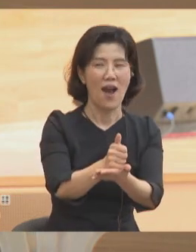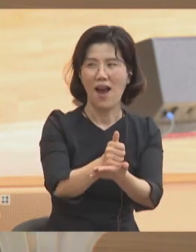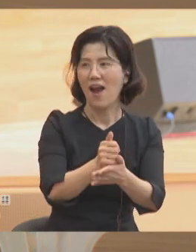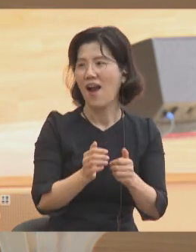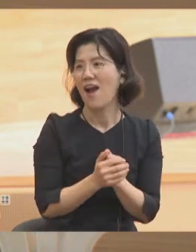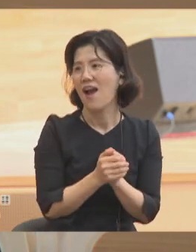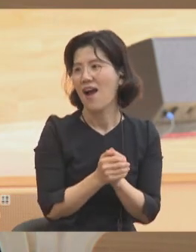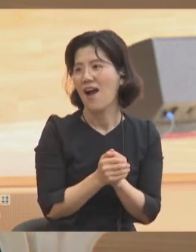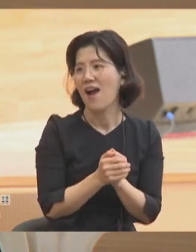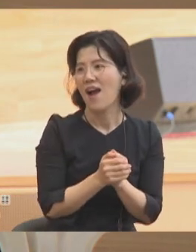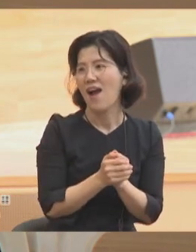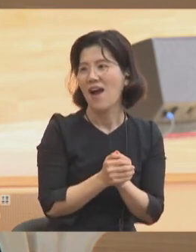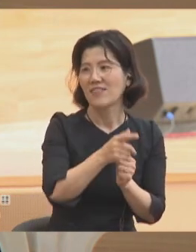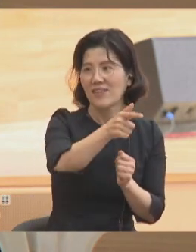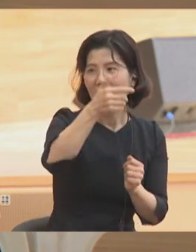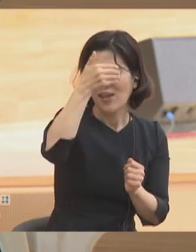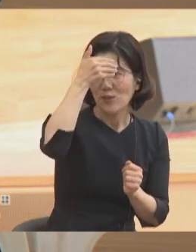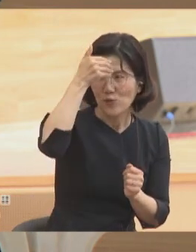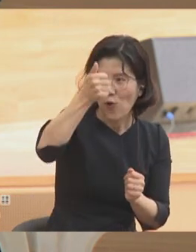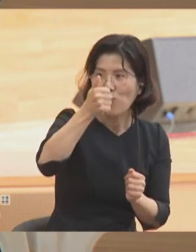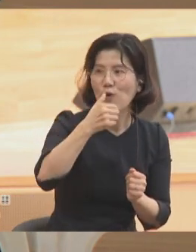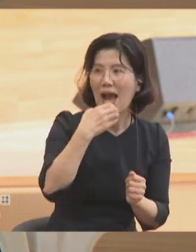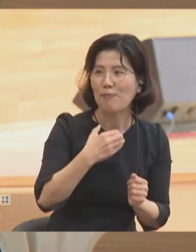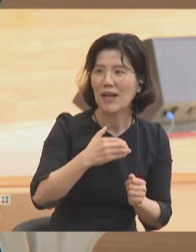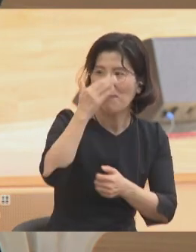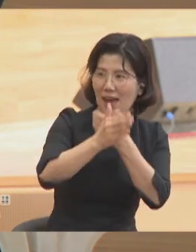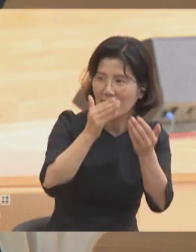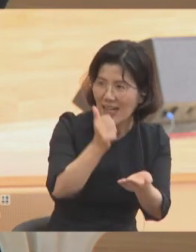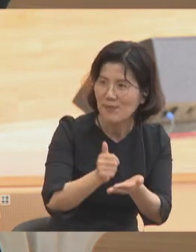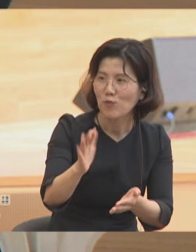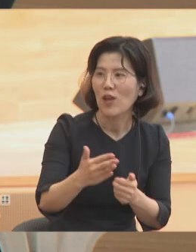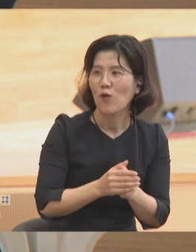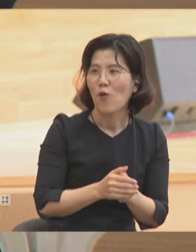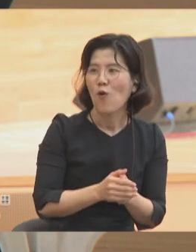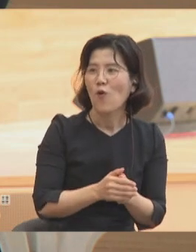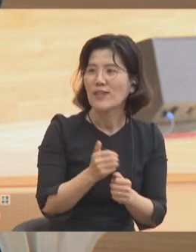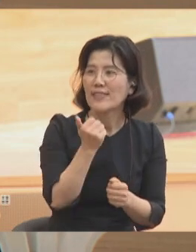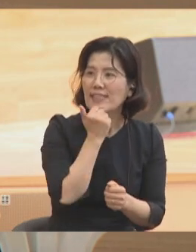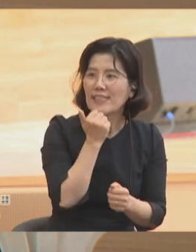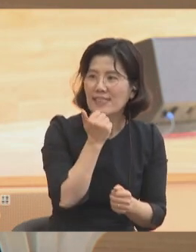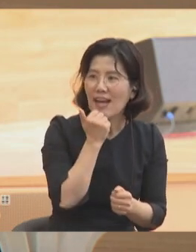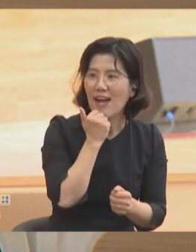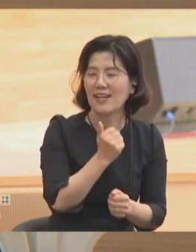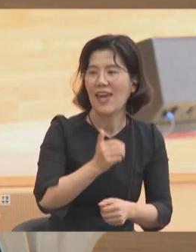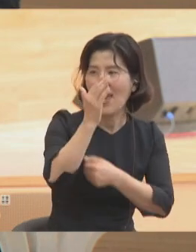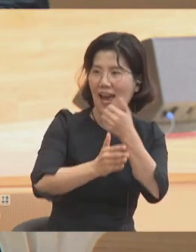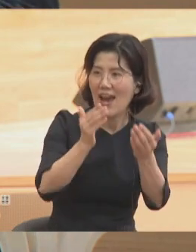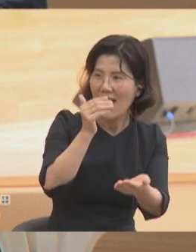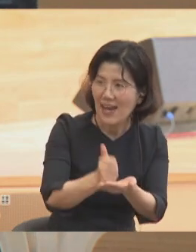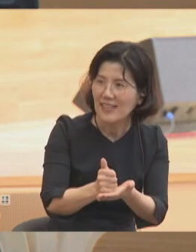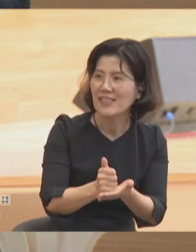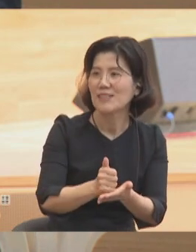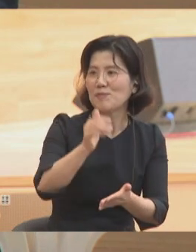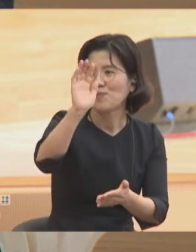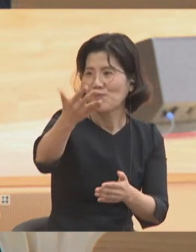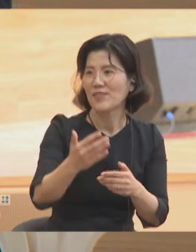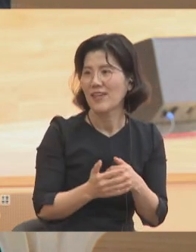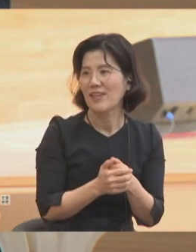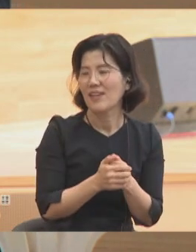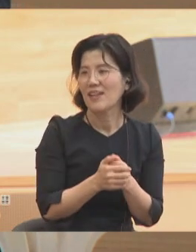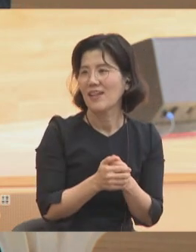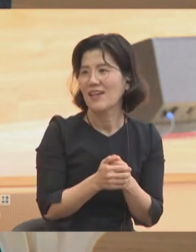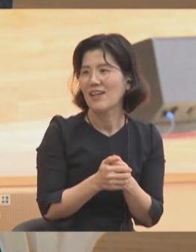아브라함의 하나님이요 이삭의 하나님이라 내가 누워 있는 땅을 내가 와 자손에게 주리니 내 자손이 땅에